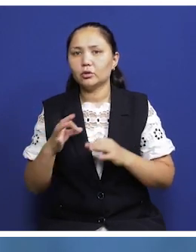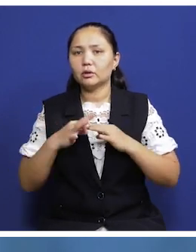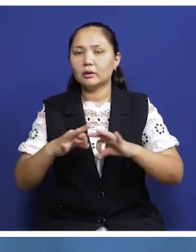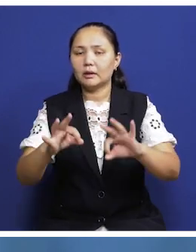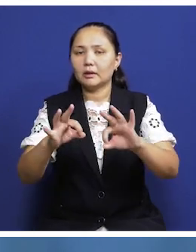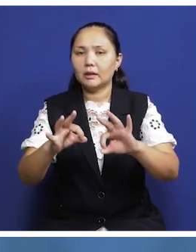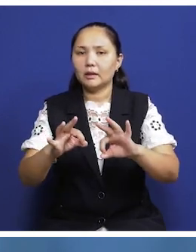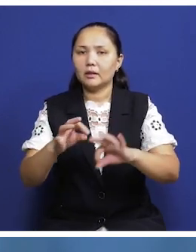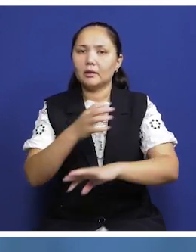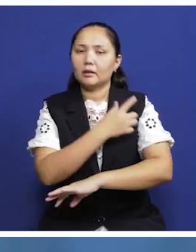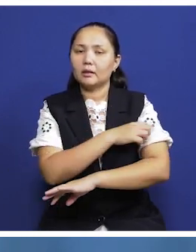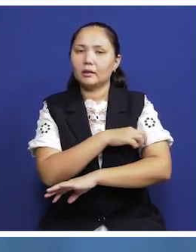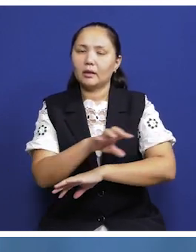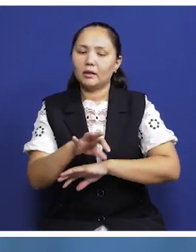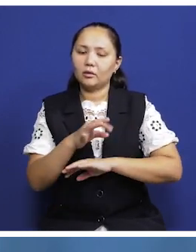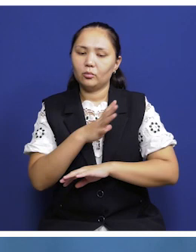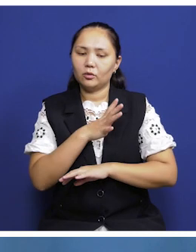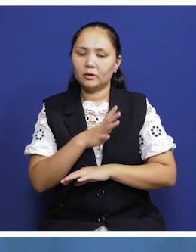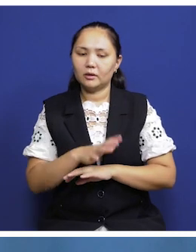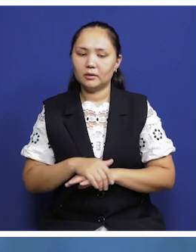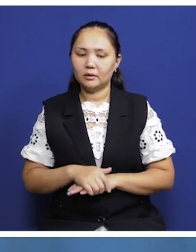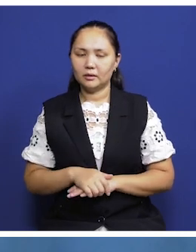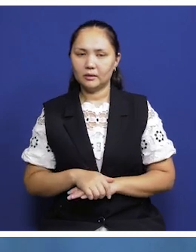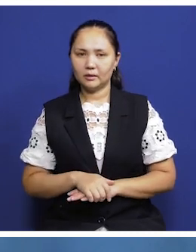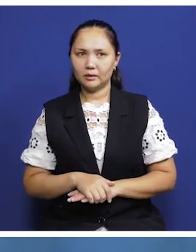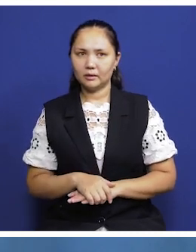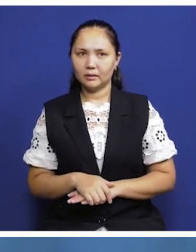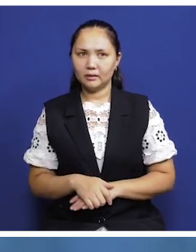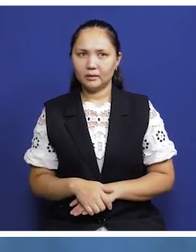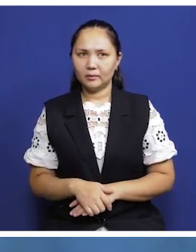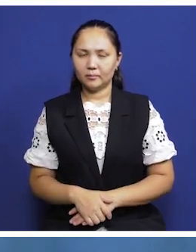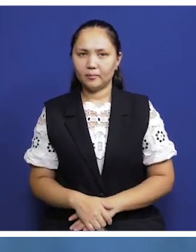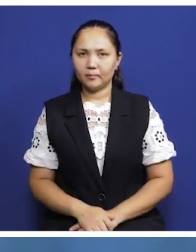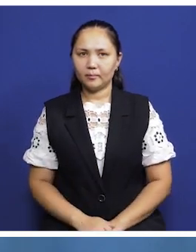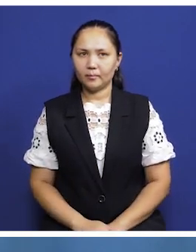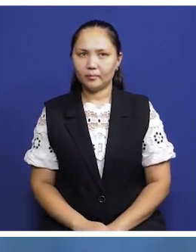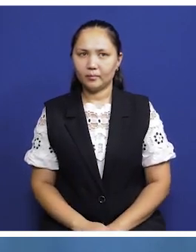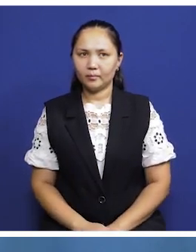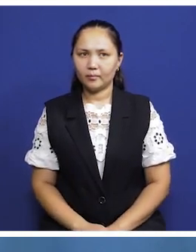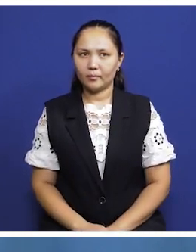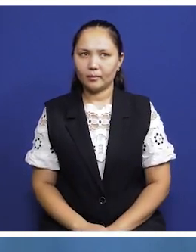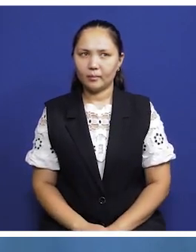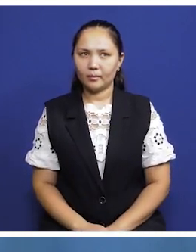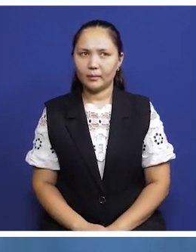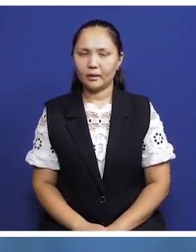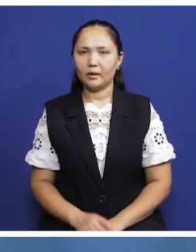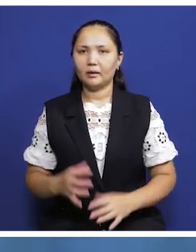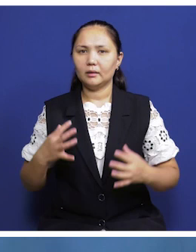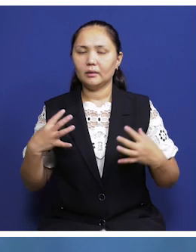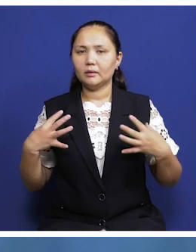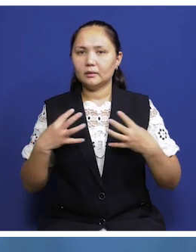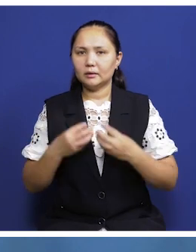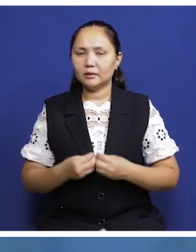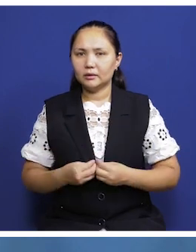отыр. Әлеуметтік келді ғой бұлардың бәрі. Иә, мәселелер келді, табыстандық. Иә, дені сау